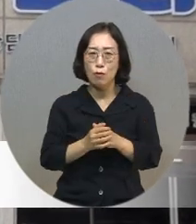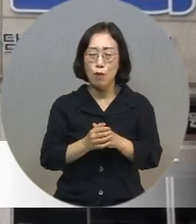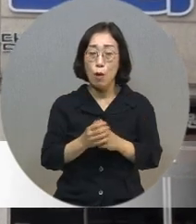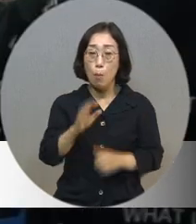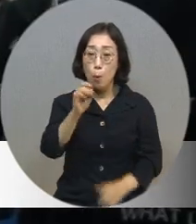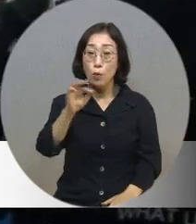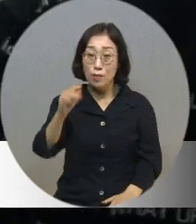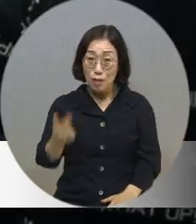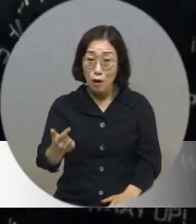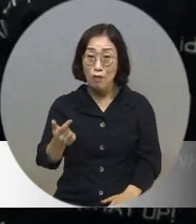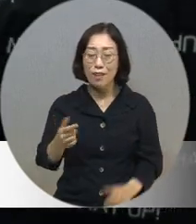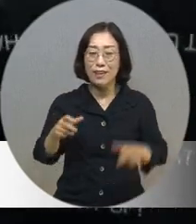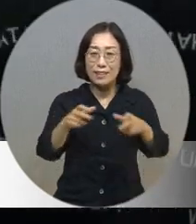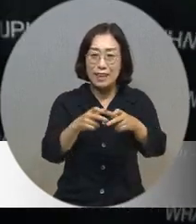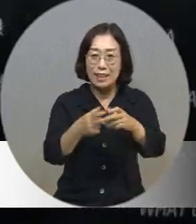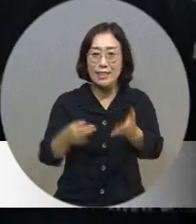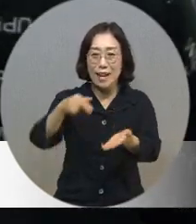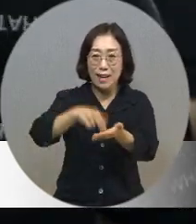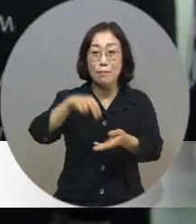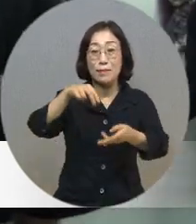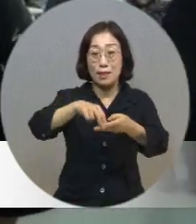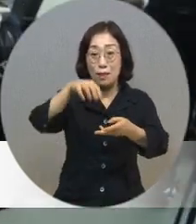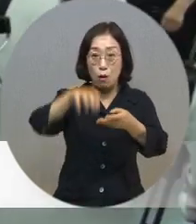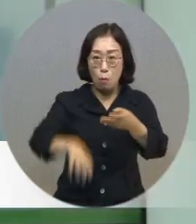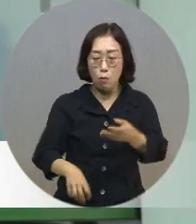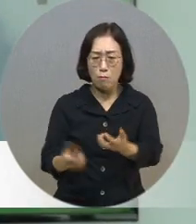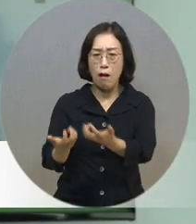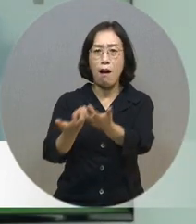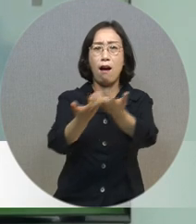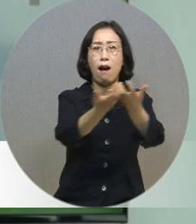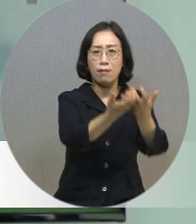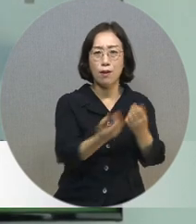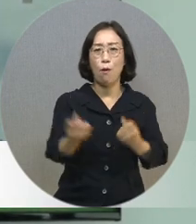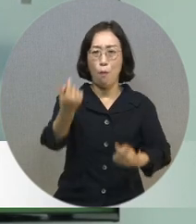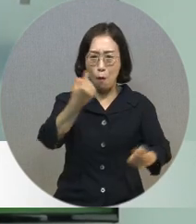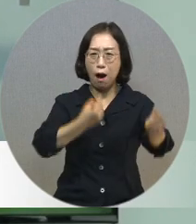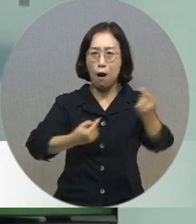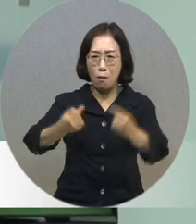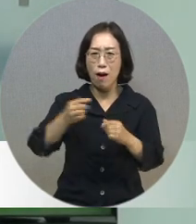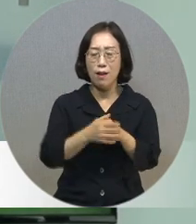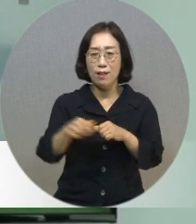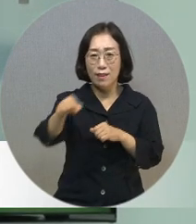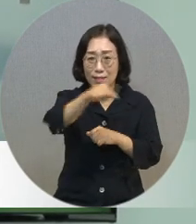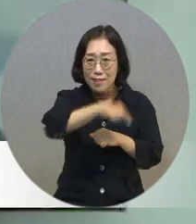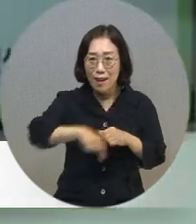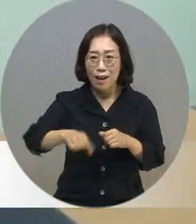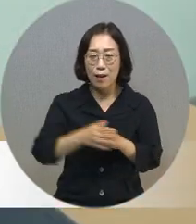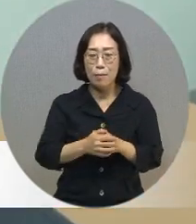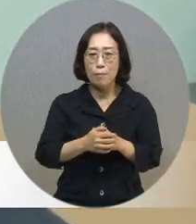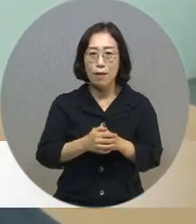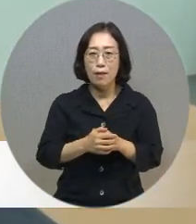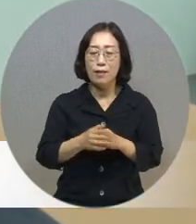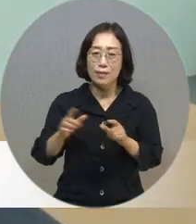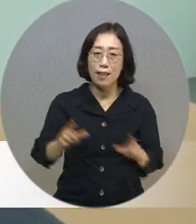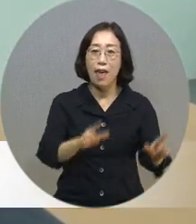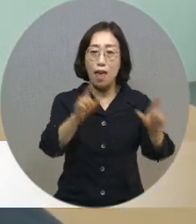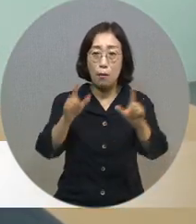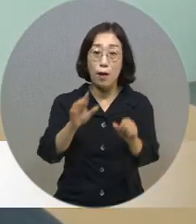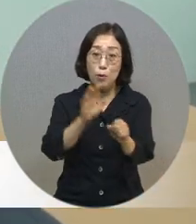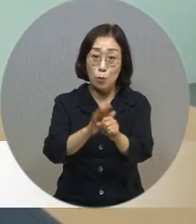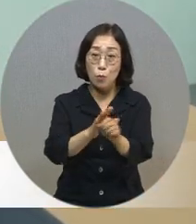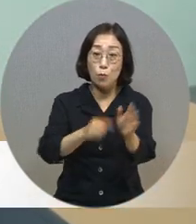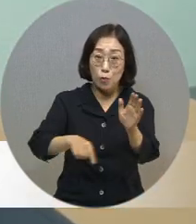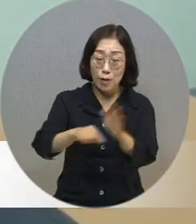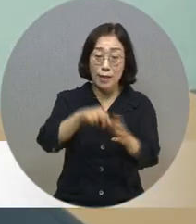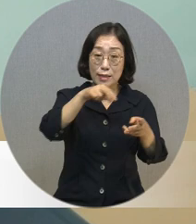센터는 이용인들이 이날은 이용인들의 풍요로운 일상을 위한 특별한 행사